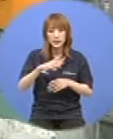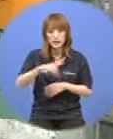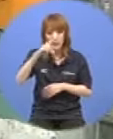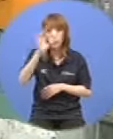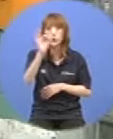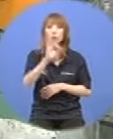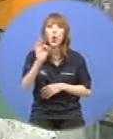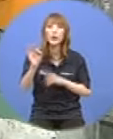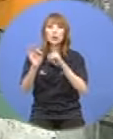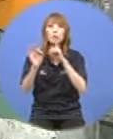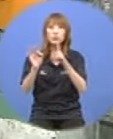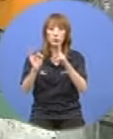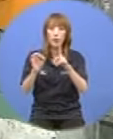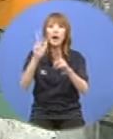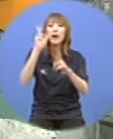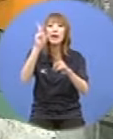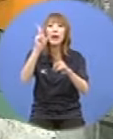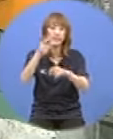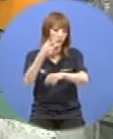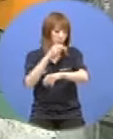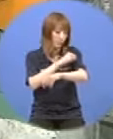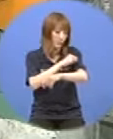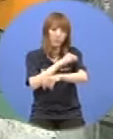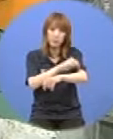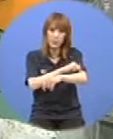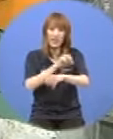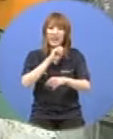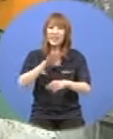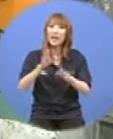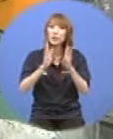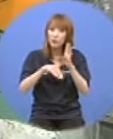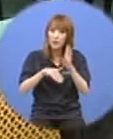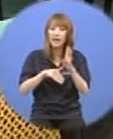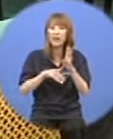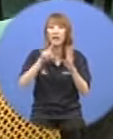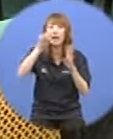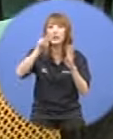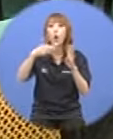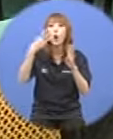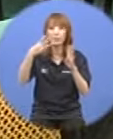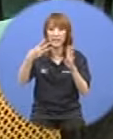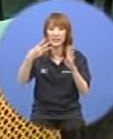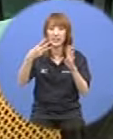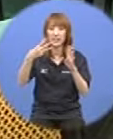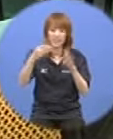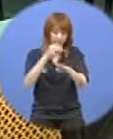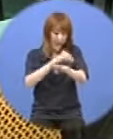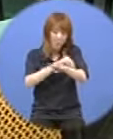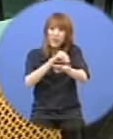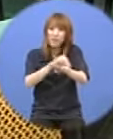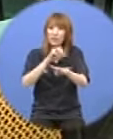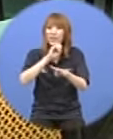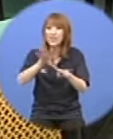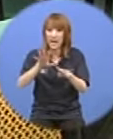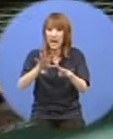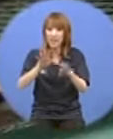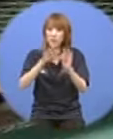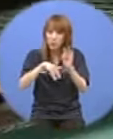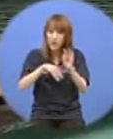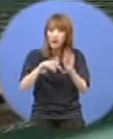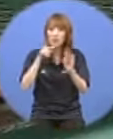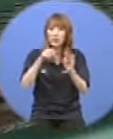のは蚊に刺されるのが嫌とか、あるいはそののみに刺されるのが嫌とか、そこから発